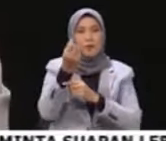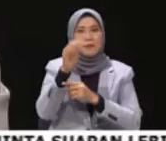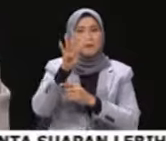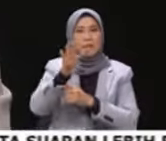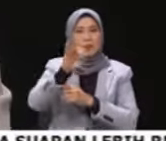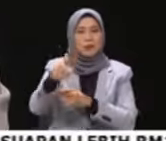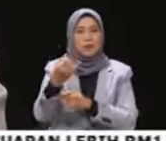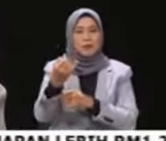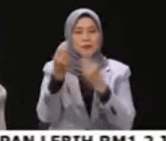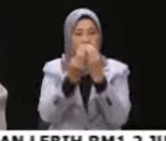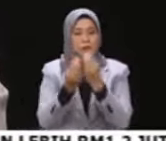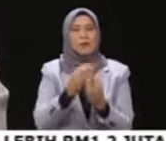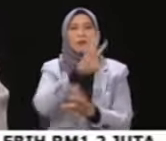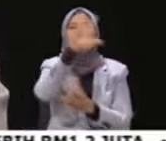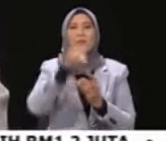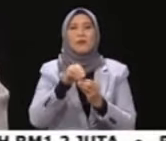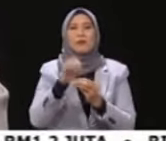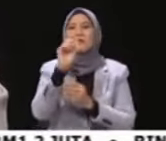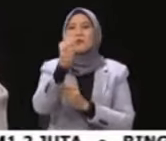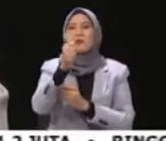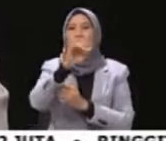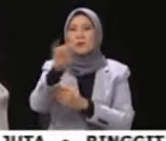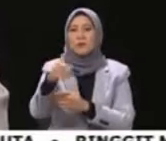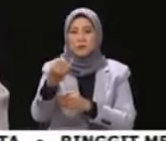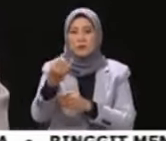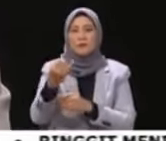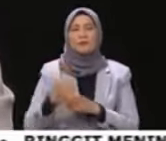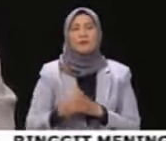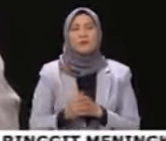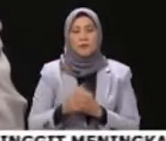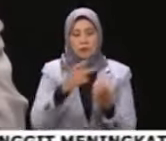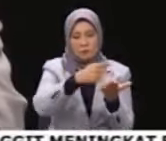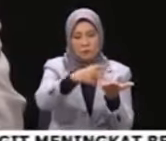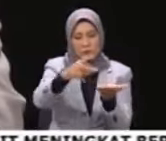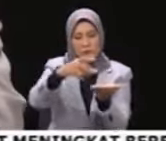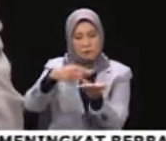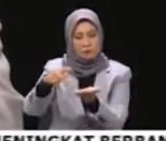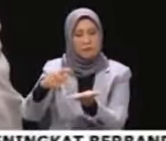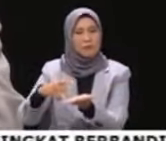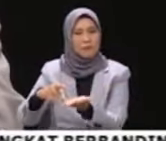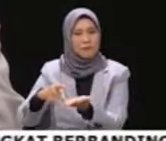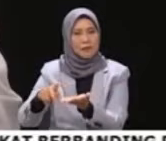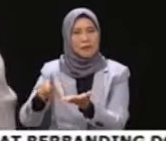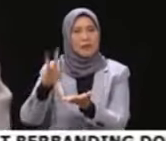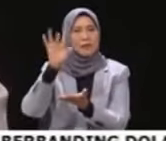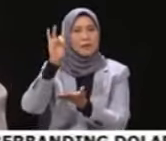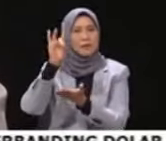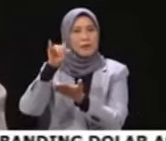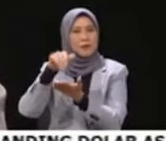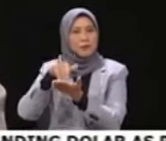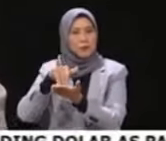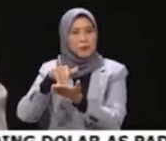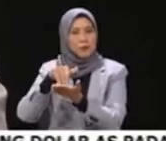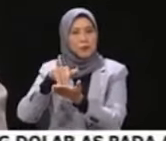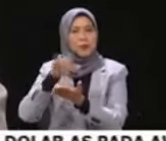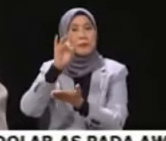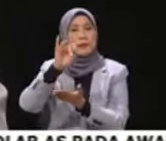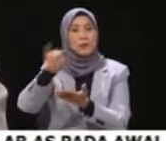juta, jadinya 10 juta. Dan kita telah pun membelanjakan sebanyak